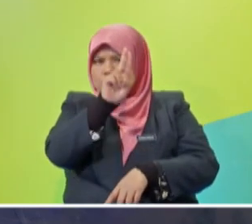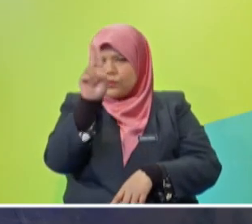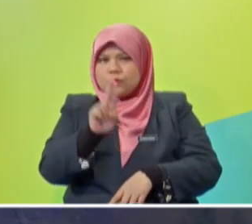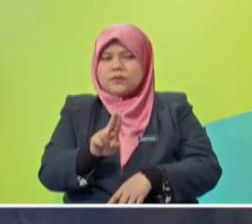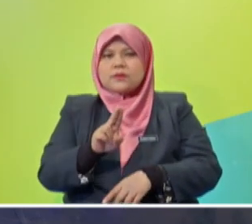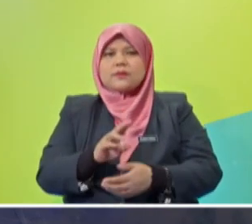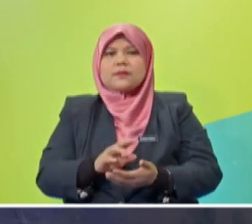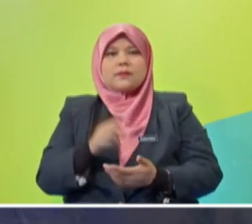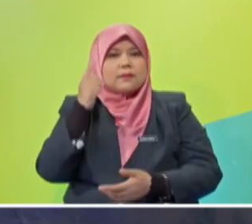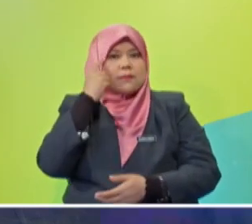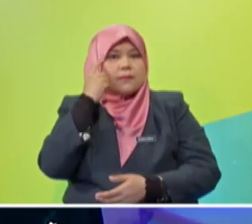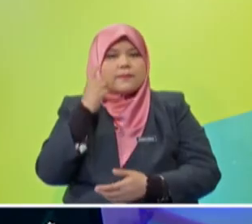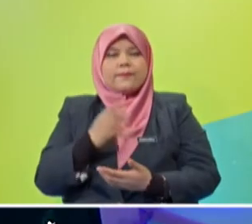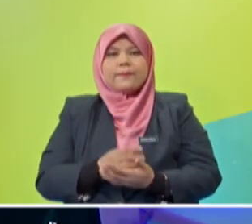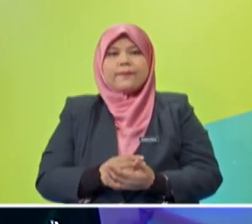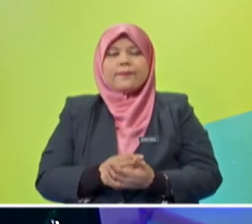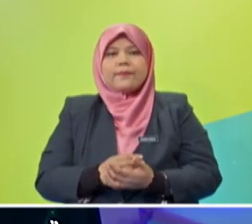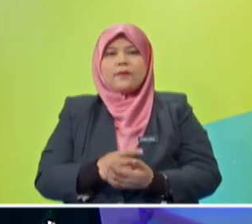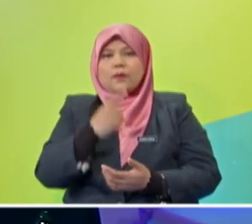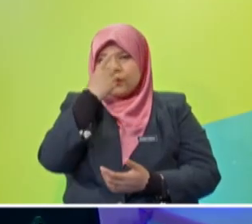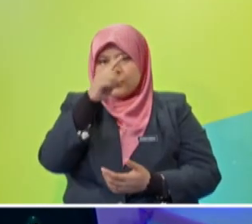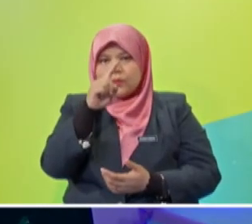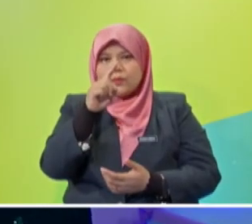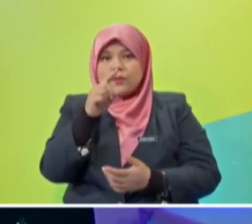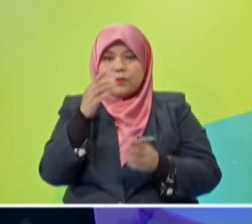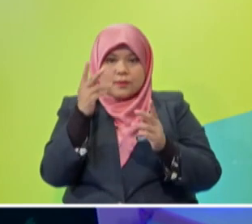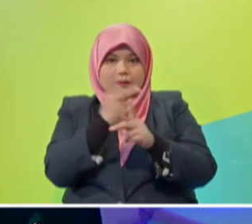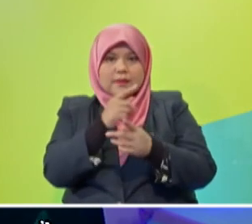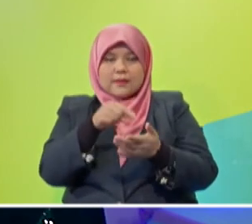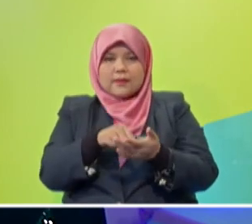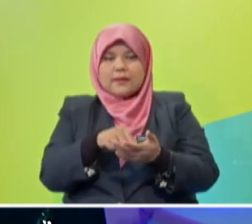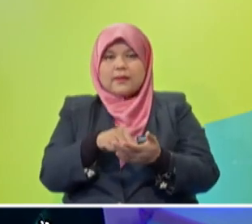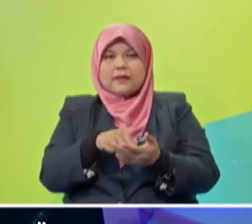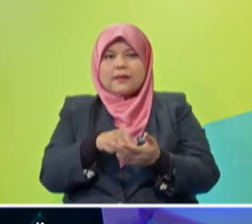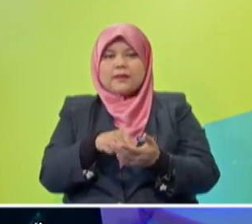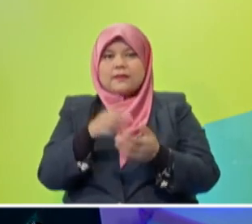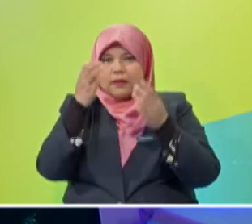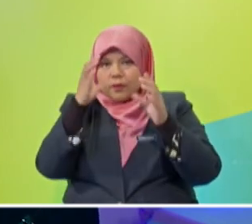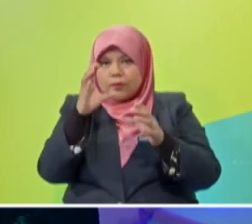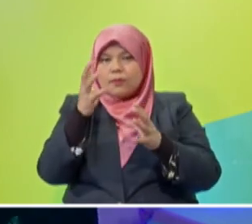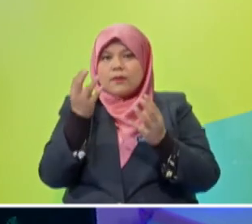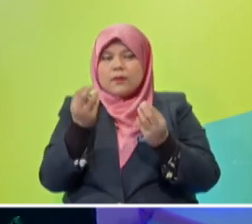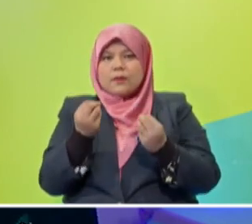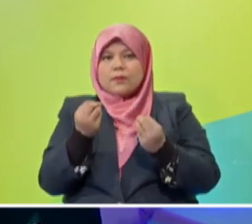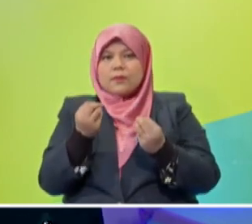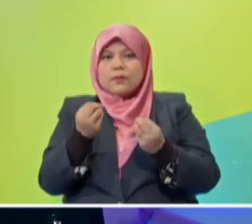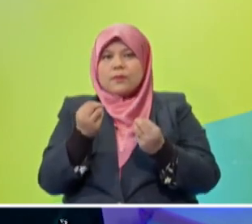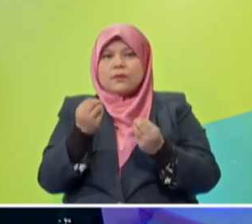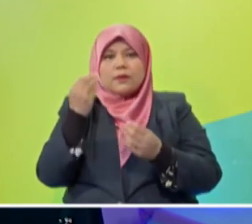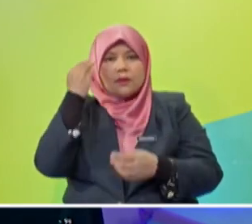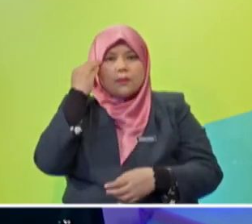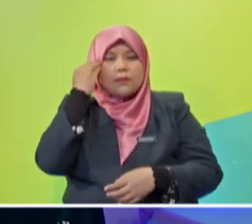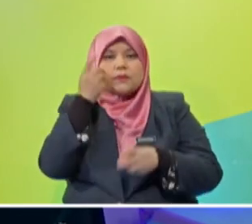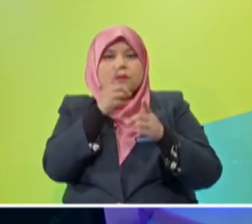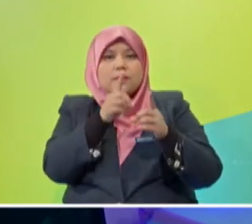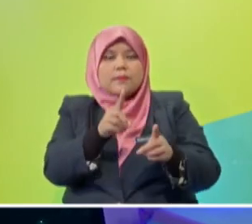Betul. Okey, jadi untuk segmen ini Cikgu dan Abang Irfan akan cuba untuk mencungkil jawapan dari murid